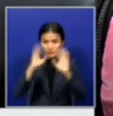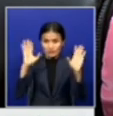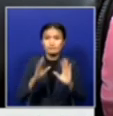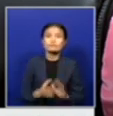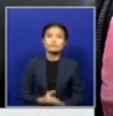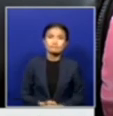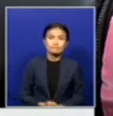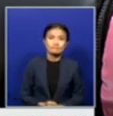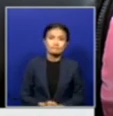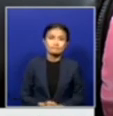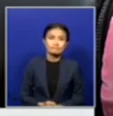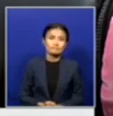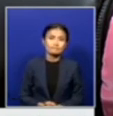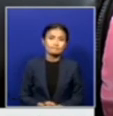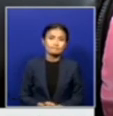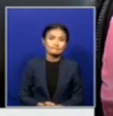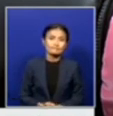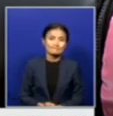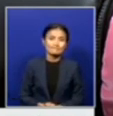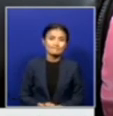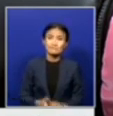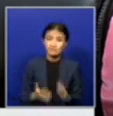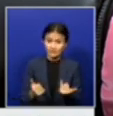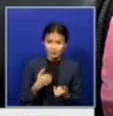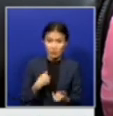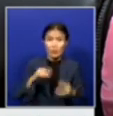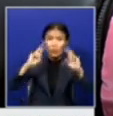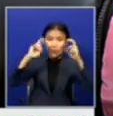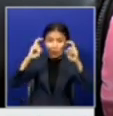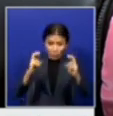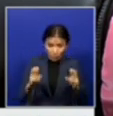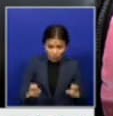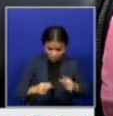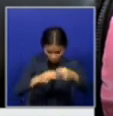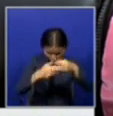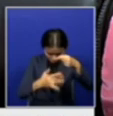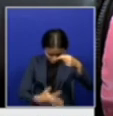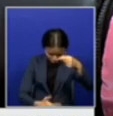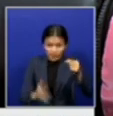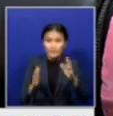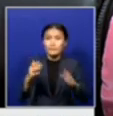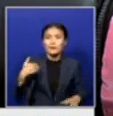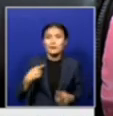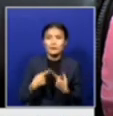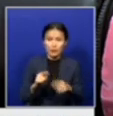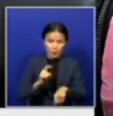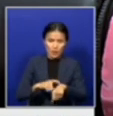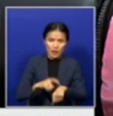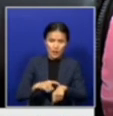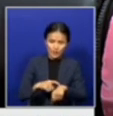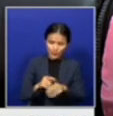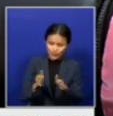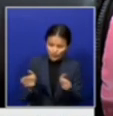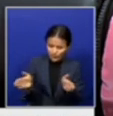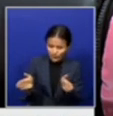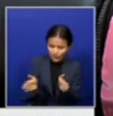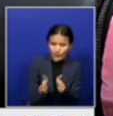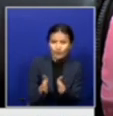ครับผมเตรียมการอภิปรายมาหลายเรื่องนะครับแต่ด้วยเวลาที่ค่อนข้างมีจำกัดนะครับผมจะ